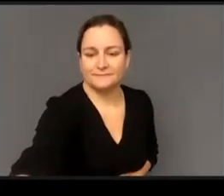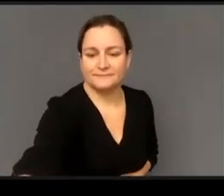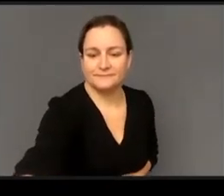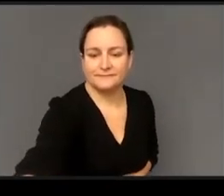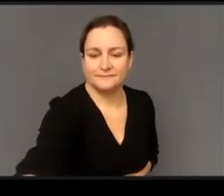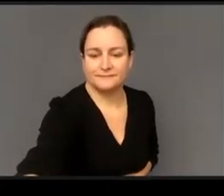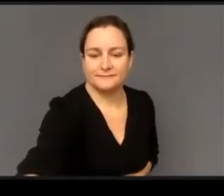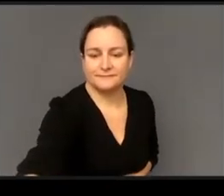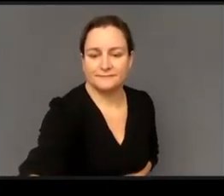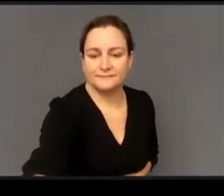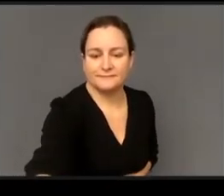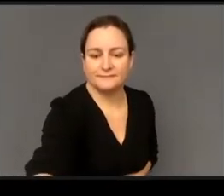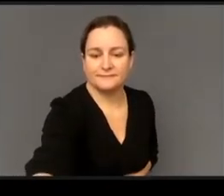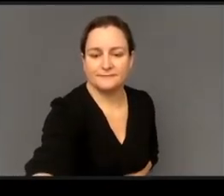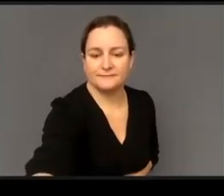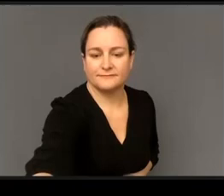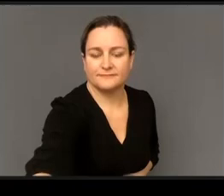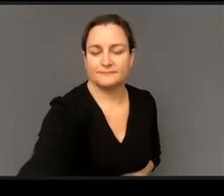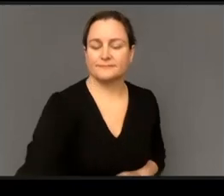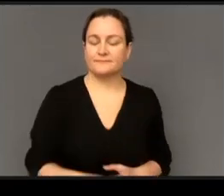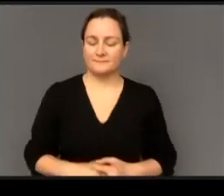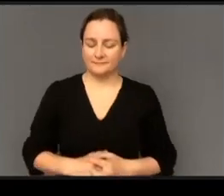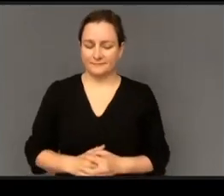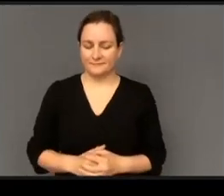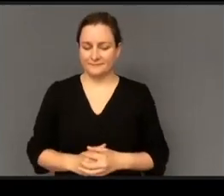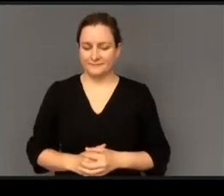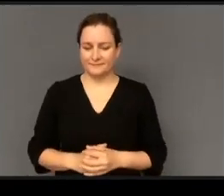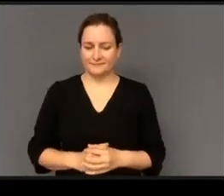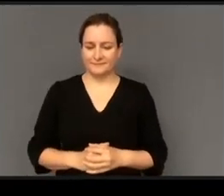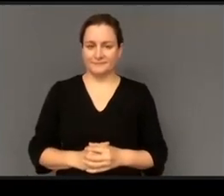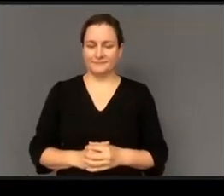البشريه ان